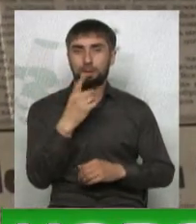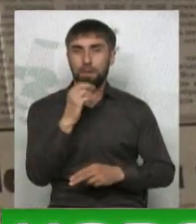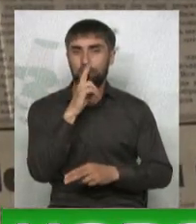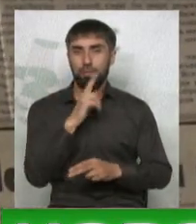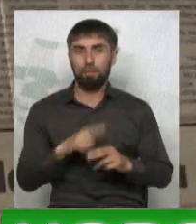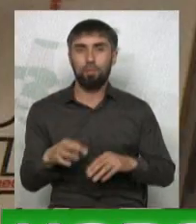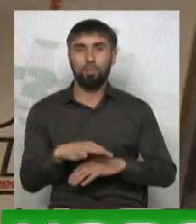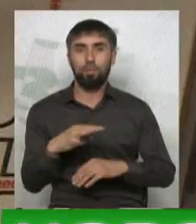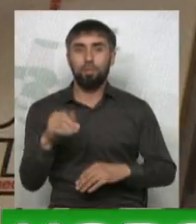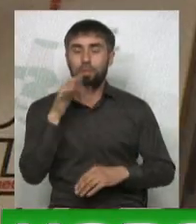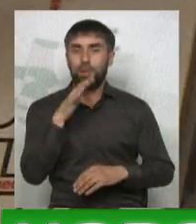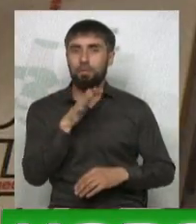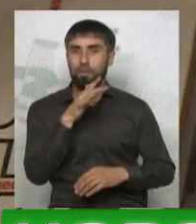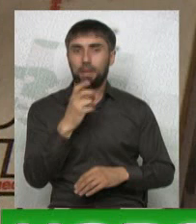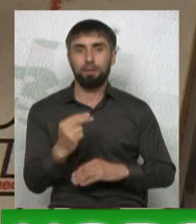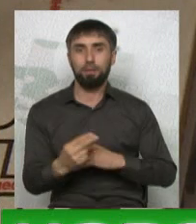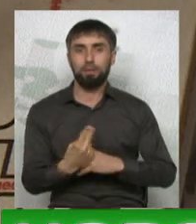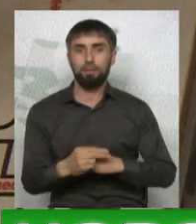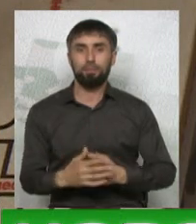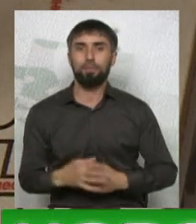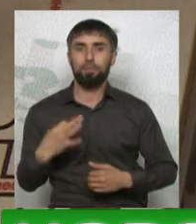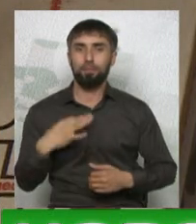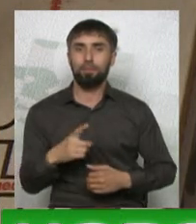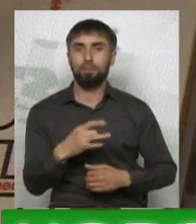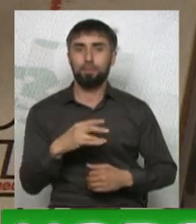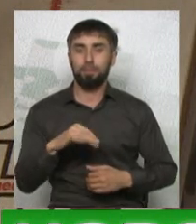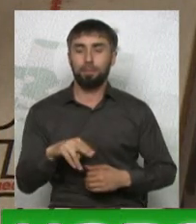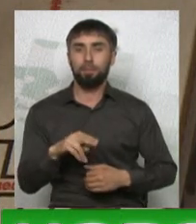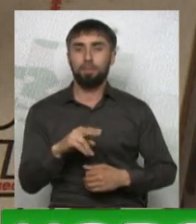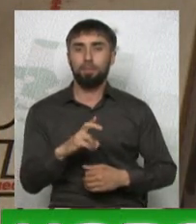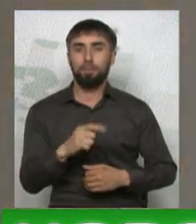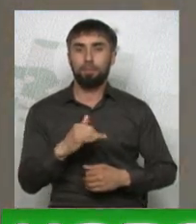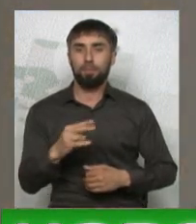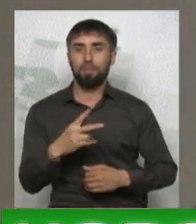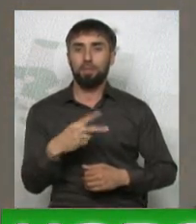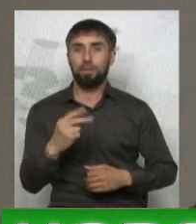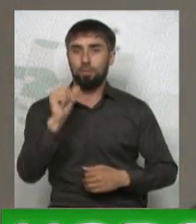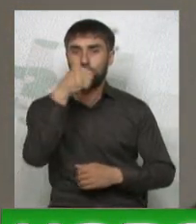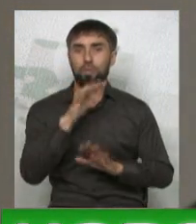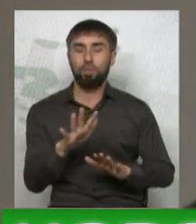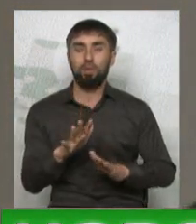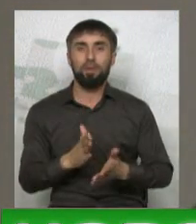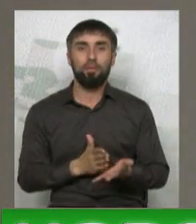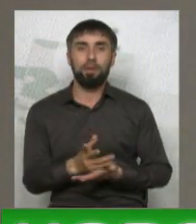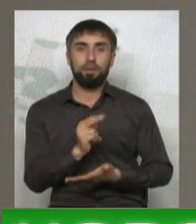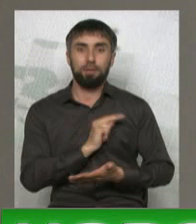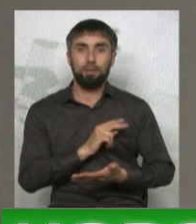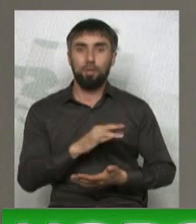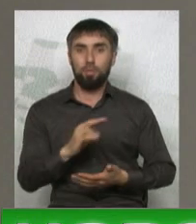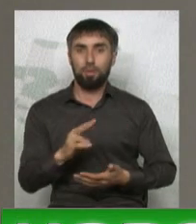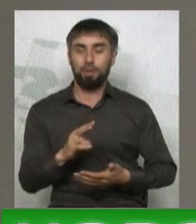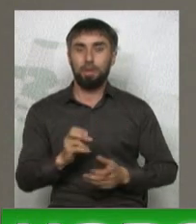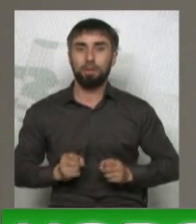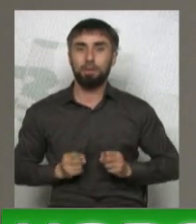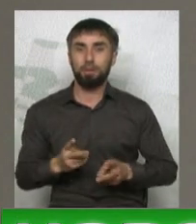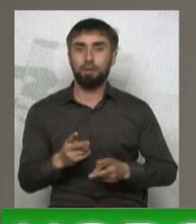нескончаемая боль, которую время не лечит. Сын Зайнап, Багаудин Албаков, свои 22 года только вышел на службу в ОМОНе.